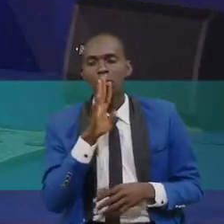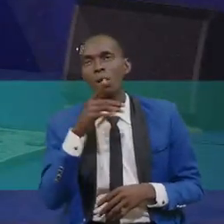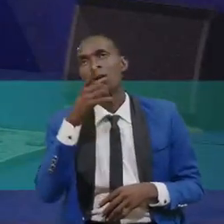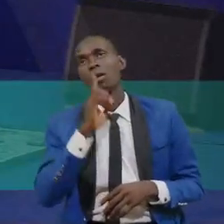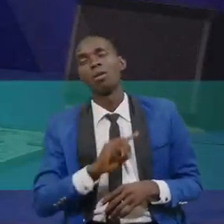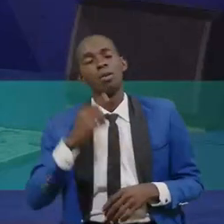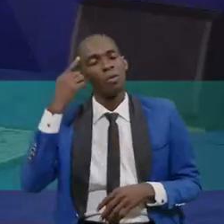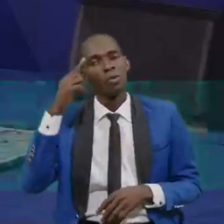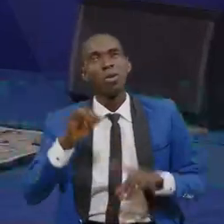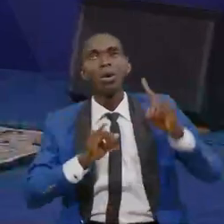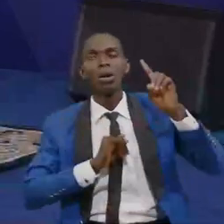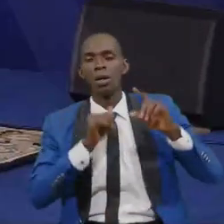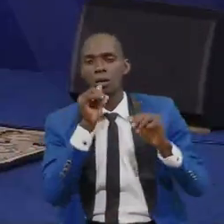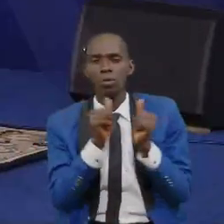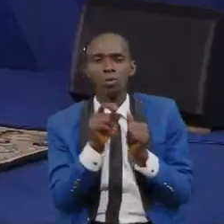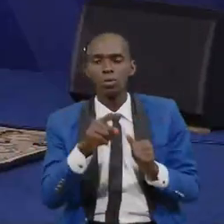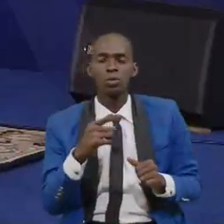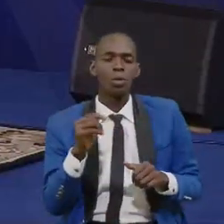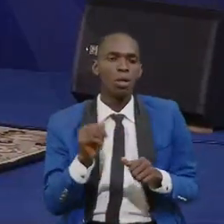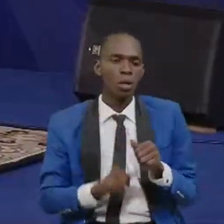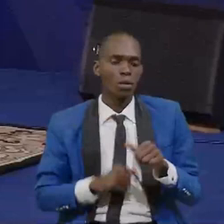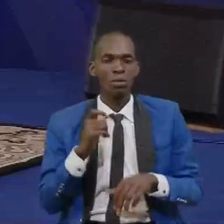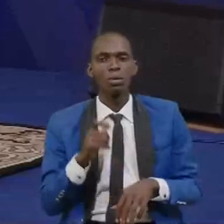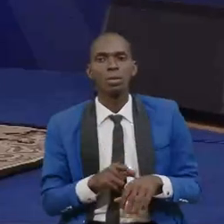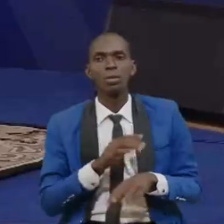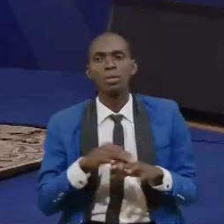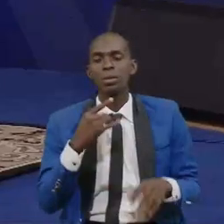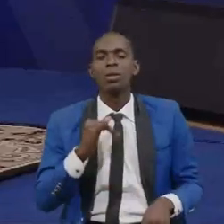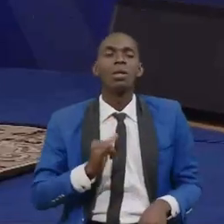te soutenir à tout moment. Tu ne vas pas dire, oui, je comprends.